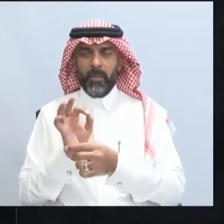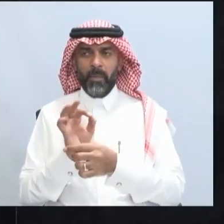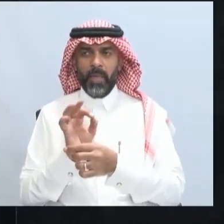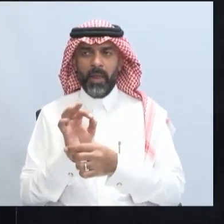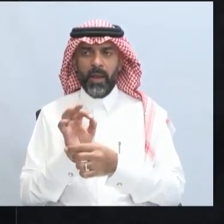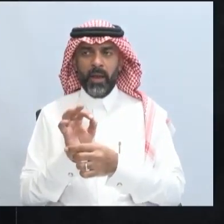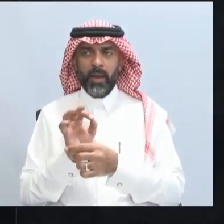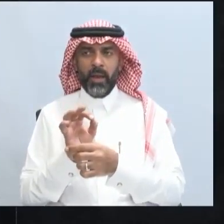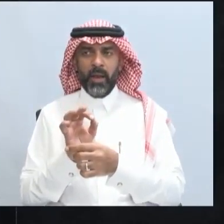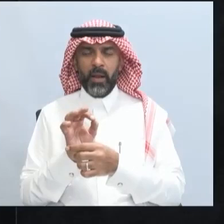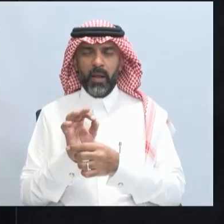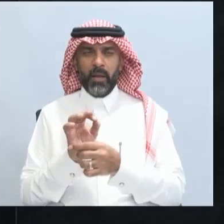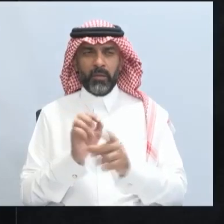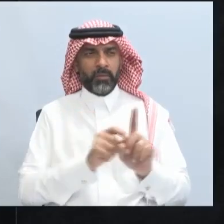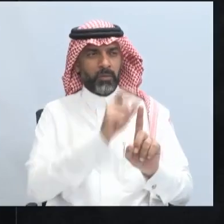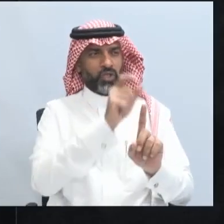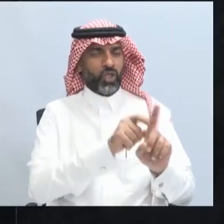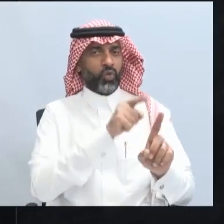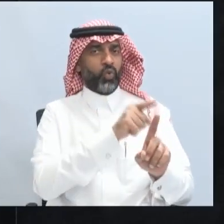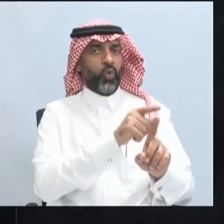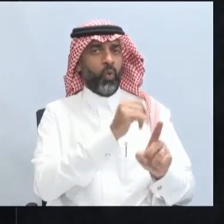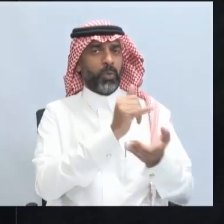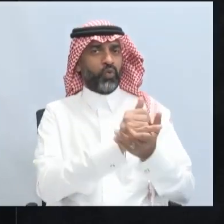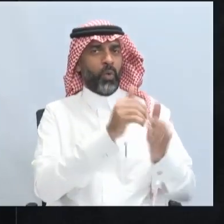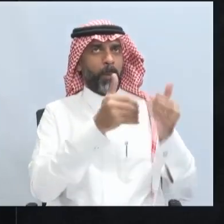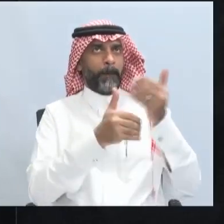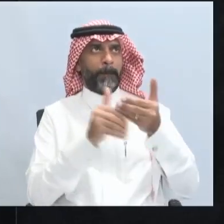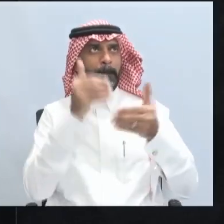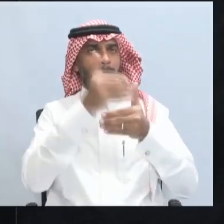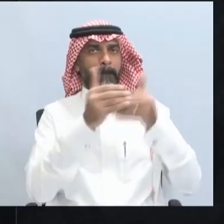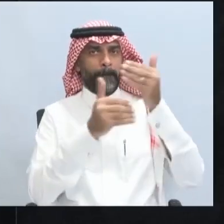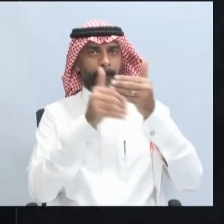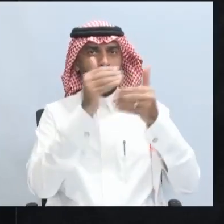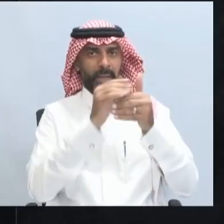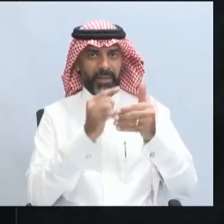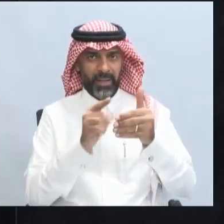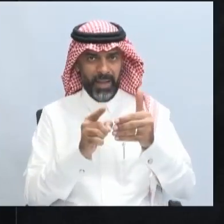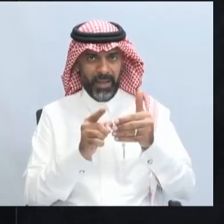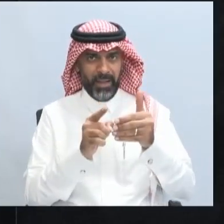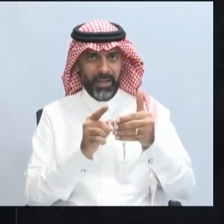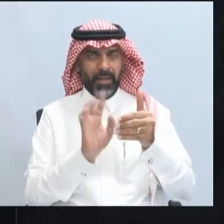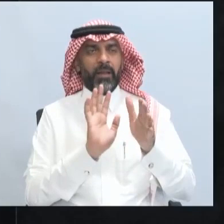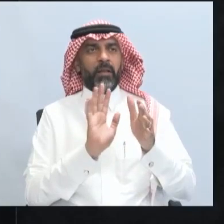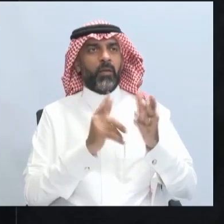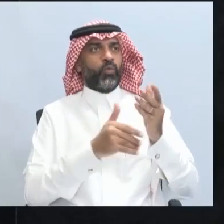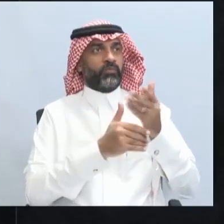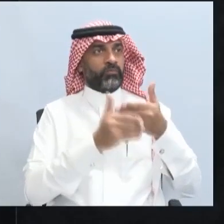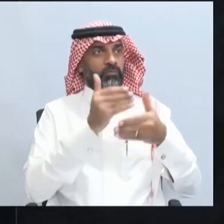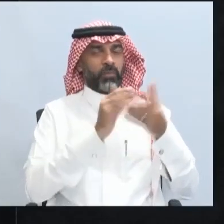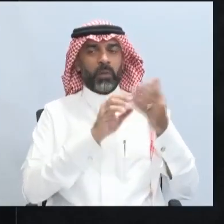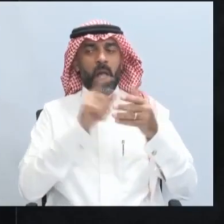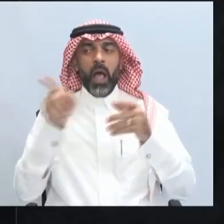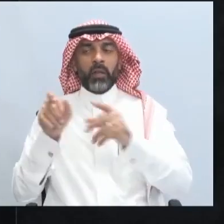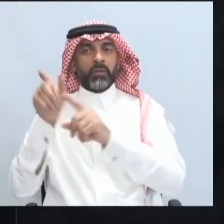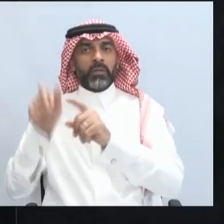فهنا نشا حق فيلزم هذا المقاول ماذا يلزمه ان مثلا يصلح بيته او يبني